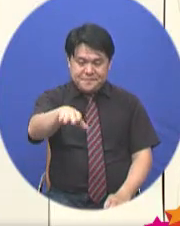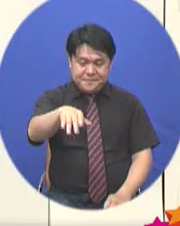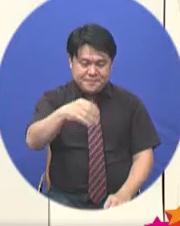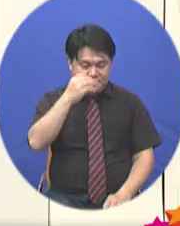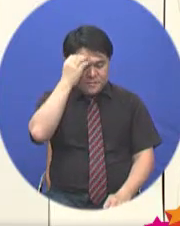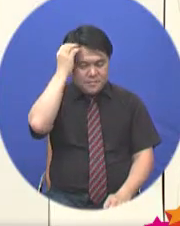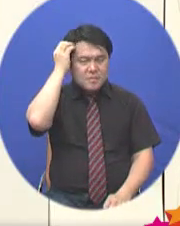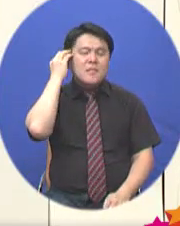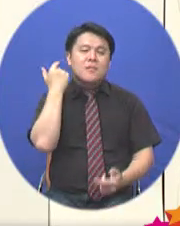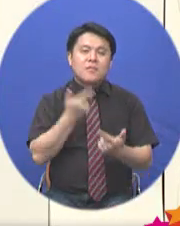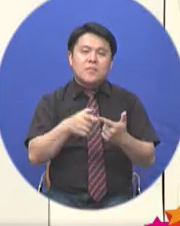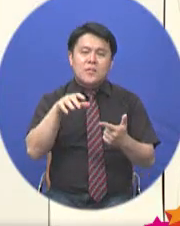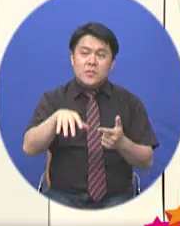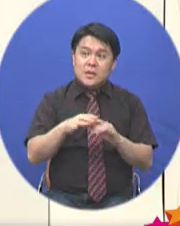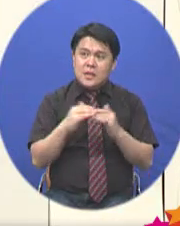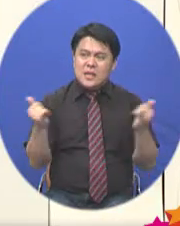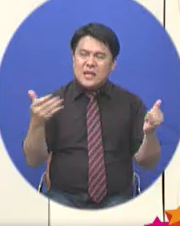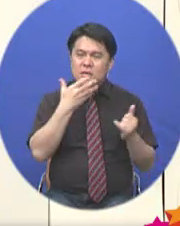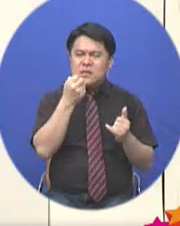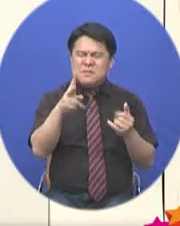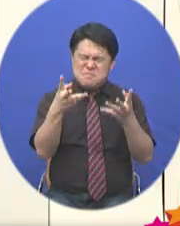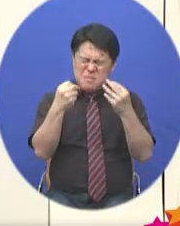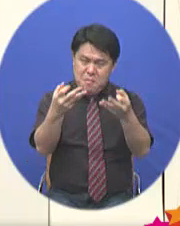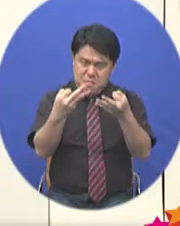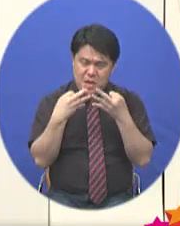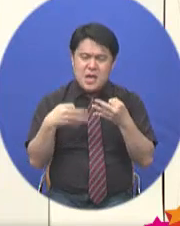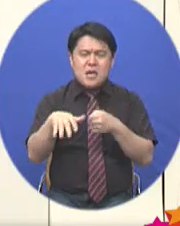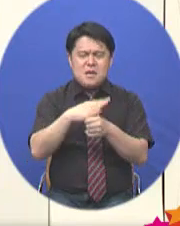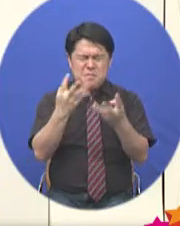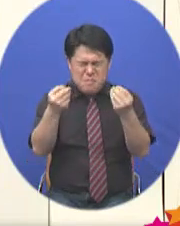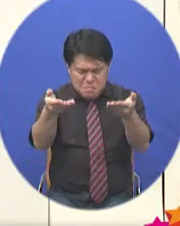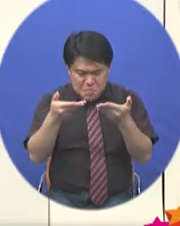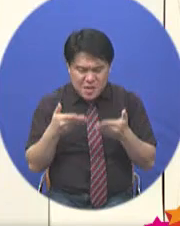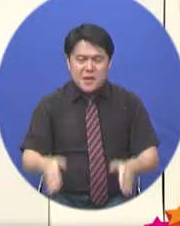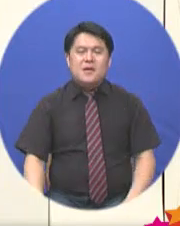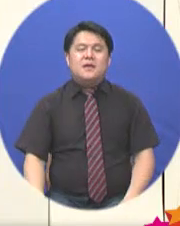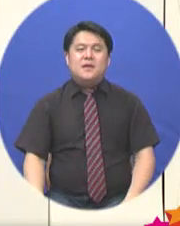네. 부산 분들이 복지 TV를 그렇게 많이 사랑하시네.